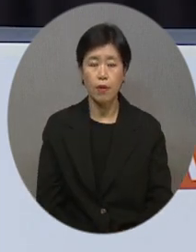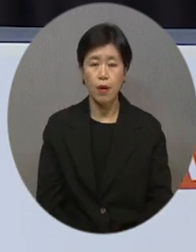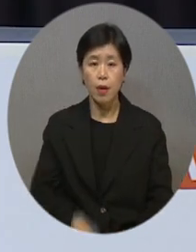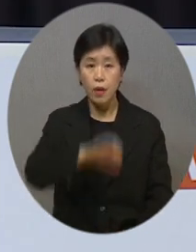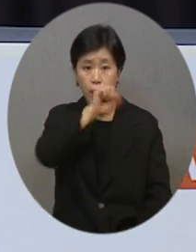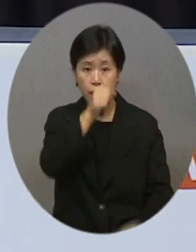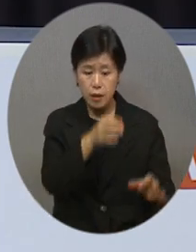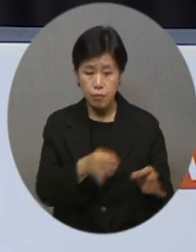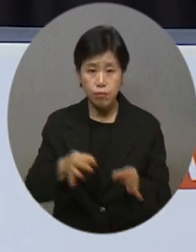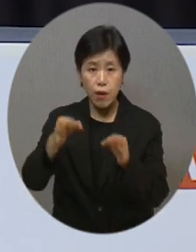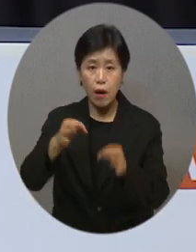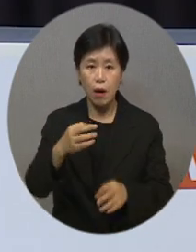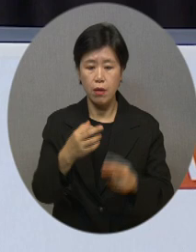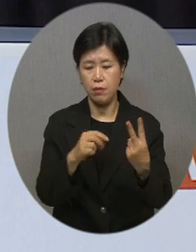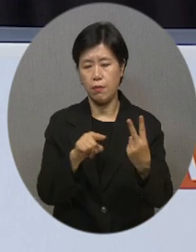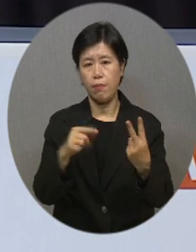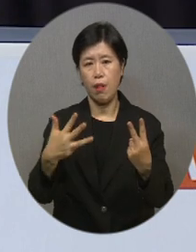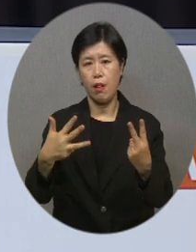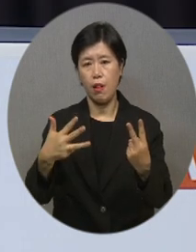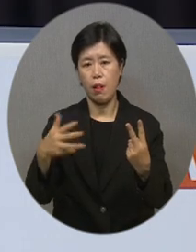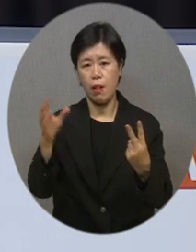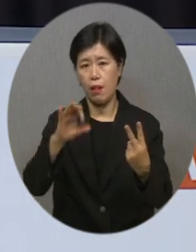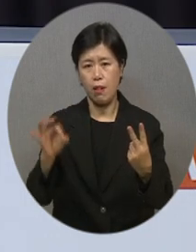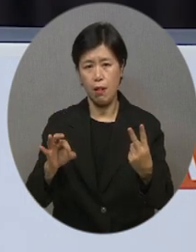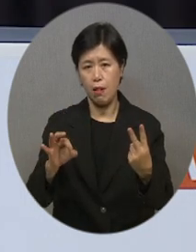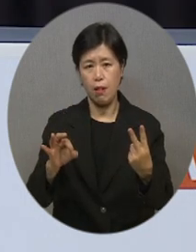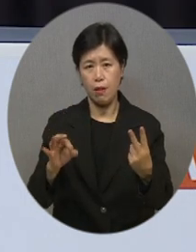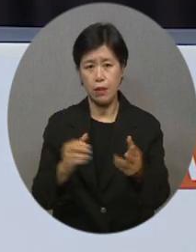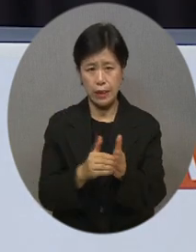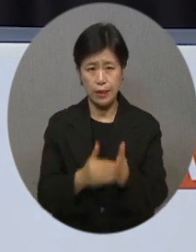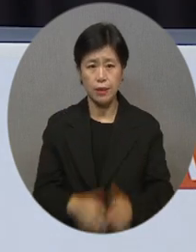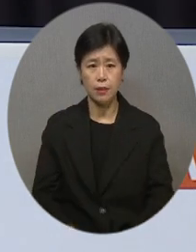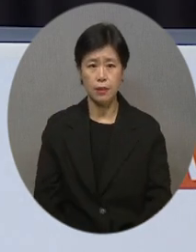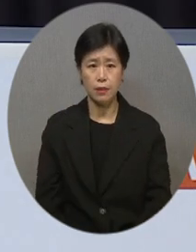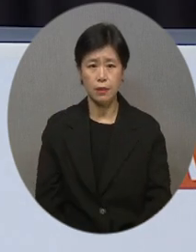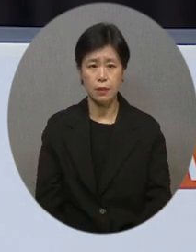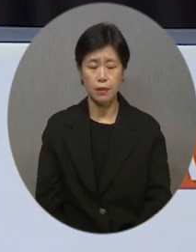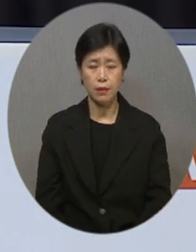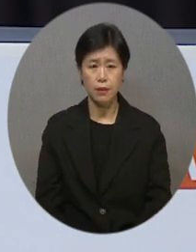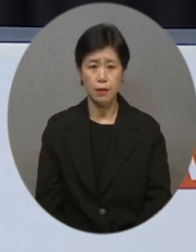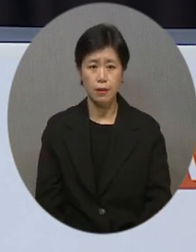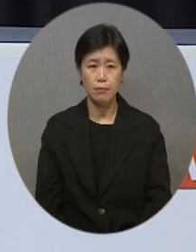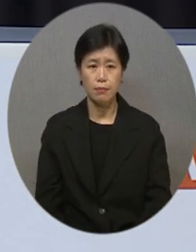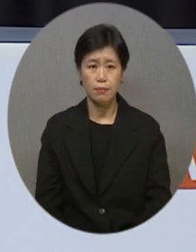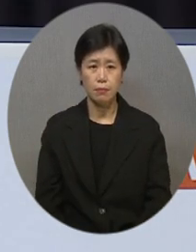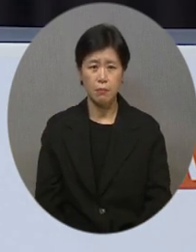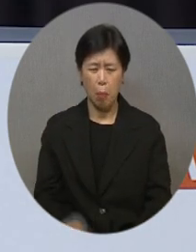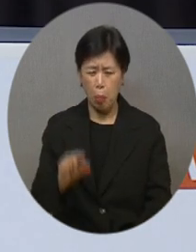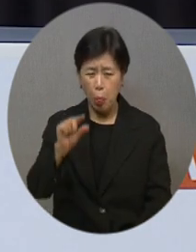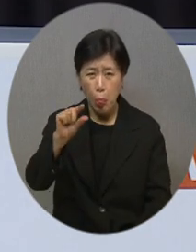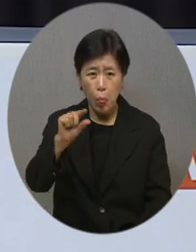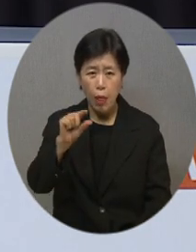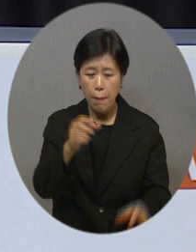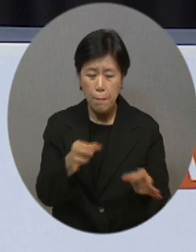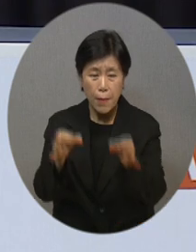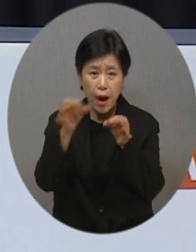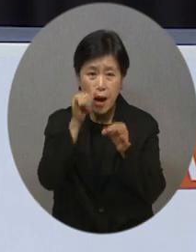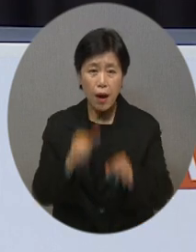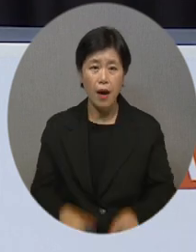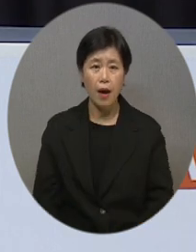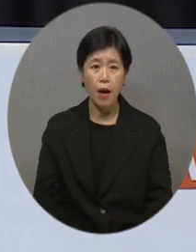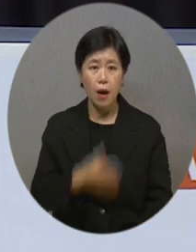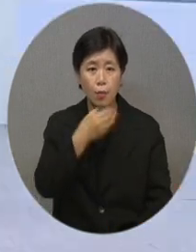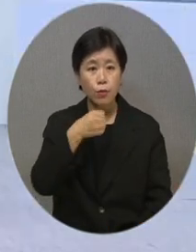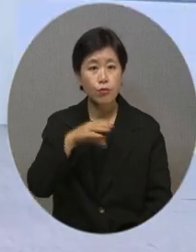증가율이 2.8% 증가가 됐는데 역대 가장 낮은 증가율을 보였습니다. 우리 복지부